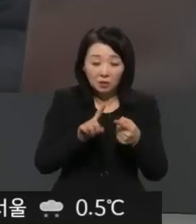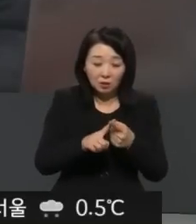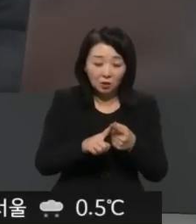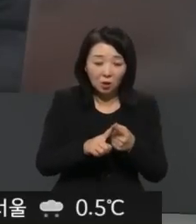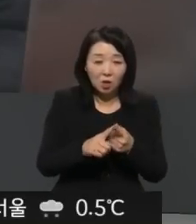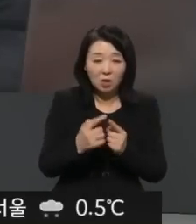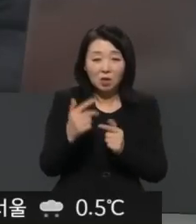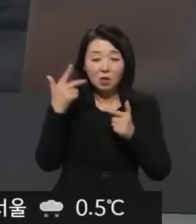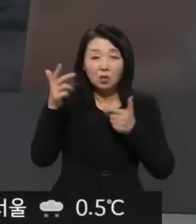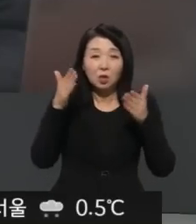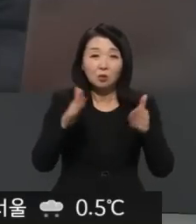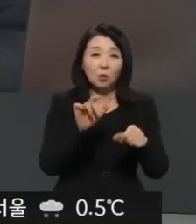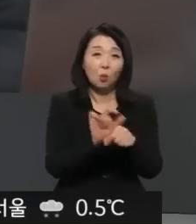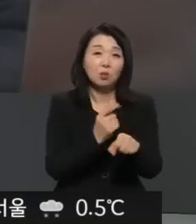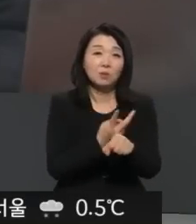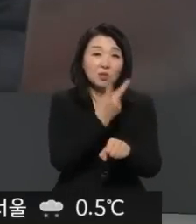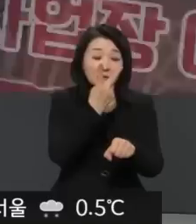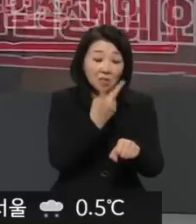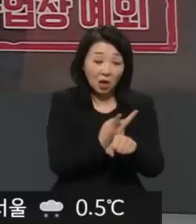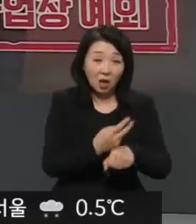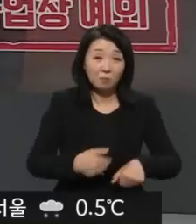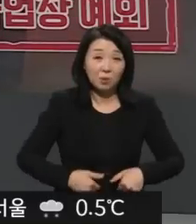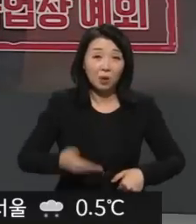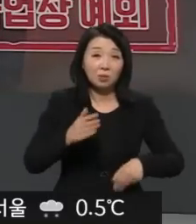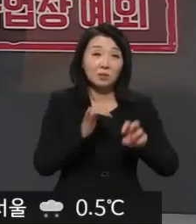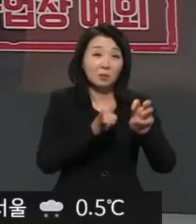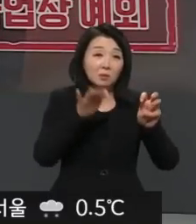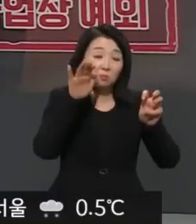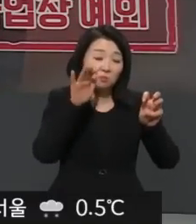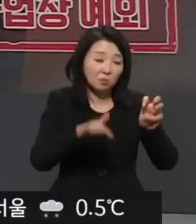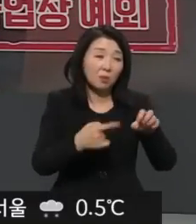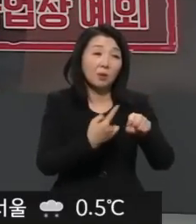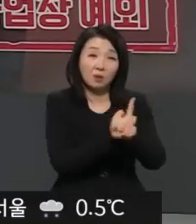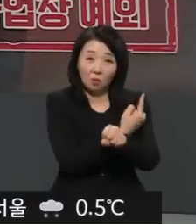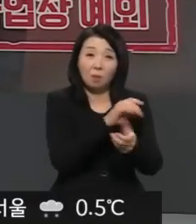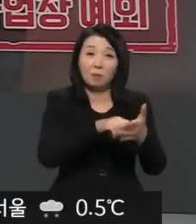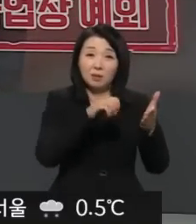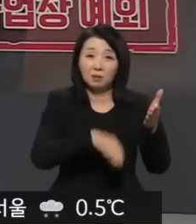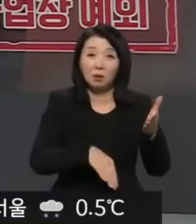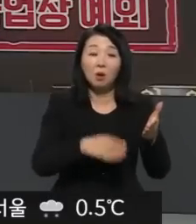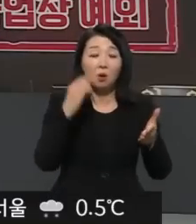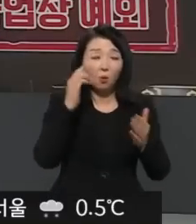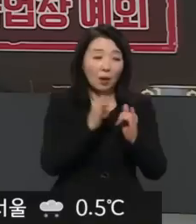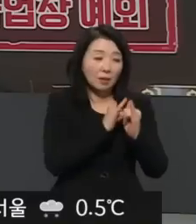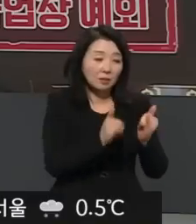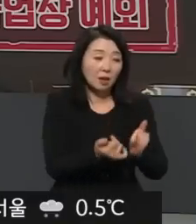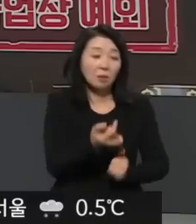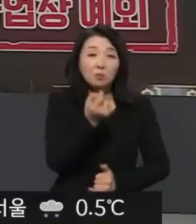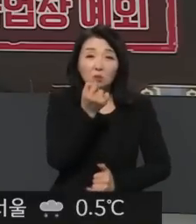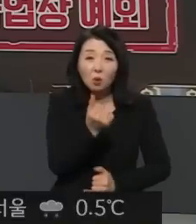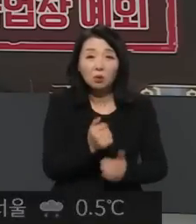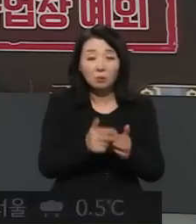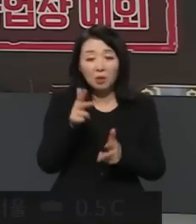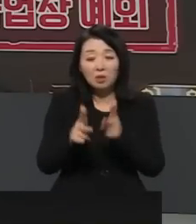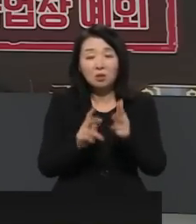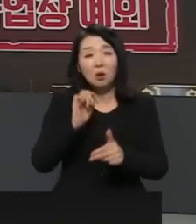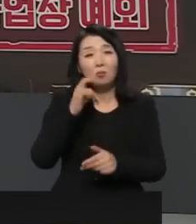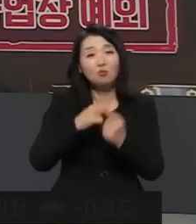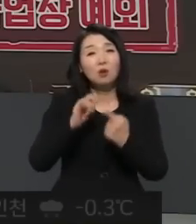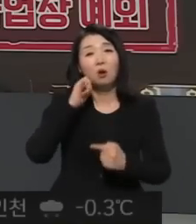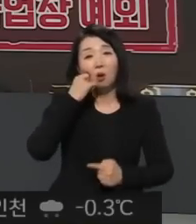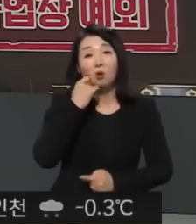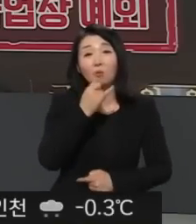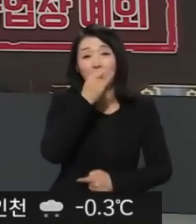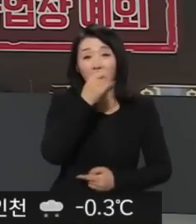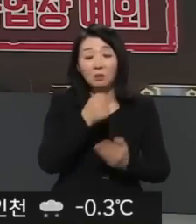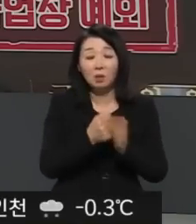52시간제를 전면 시행했지만 30인 미만 사업장엔 예외를 뒀습니다. 인원이 적어서 기업 운영에 어려움이 있을 수